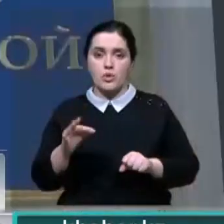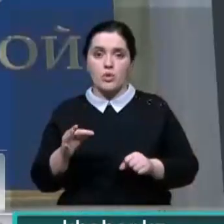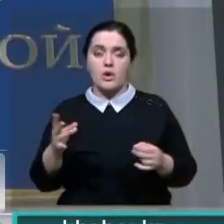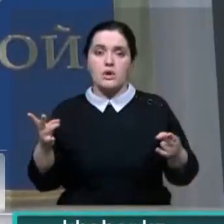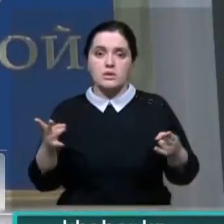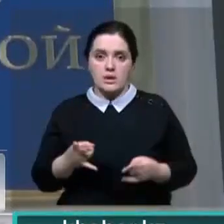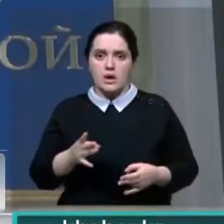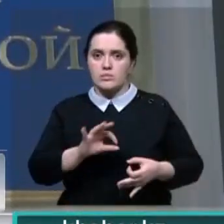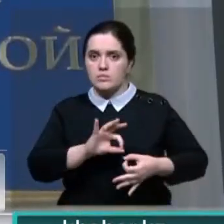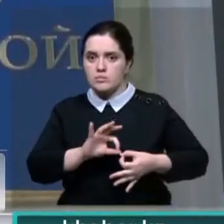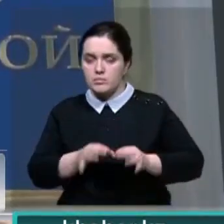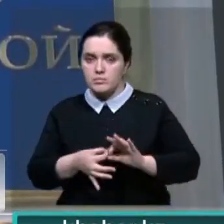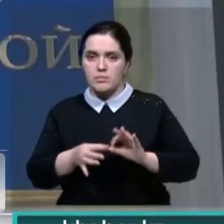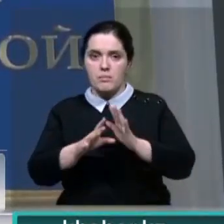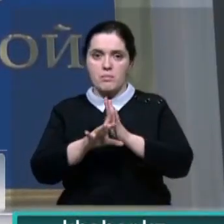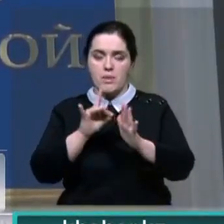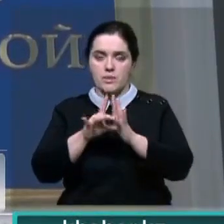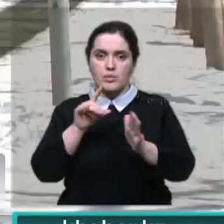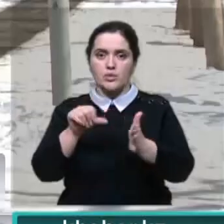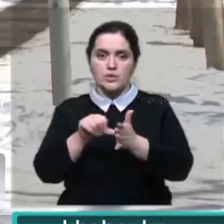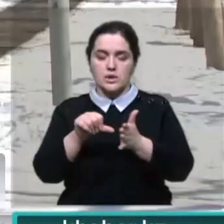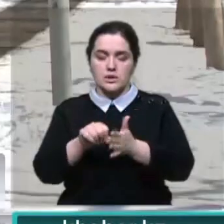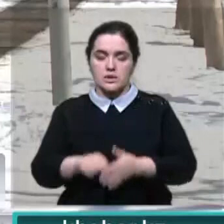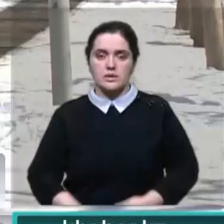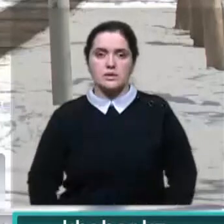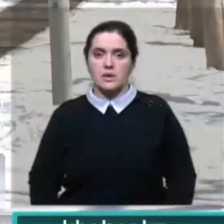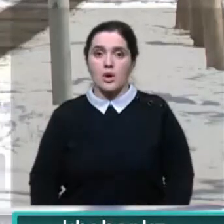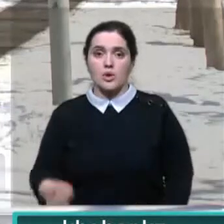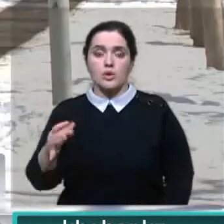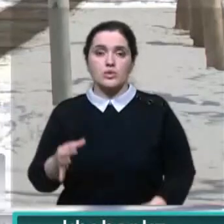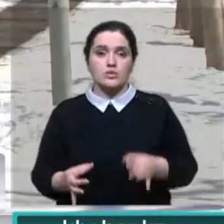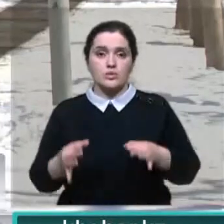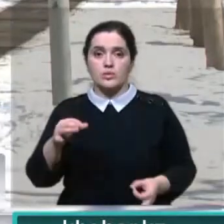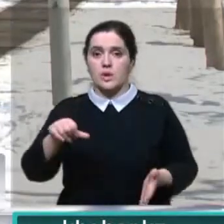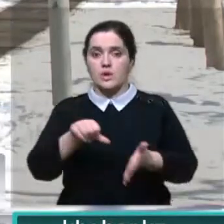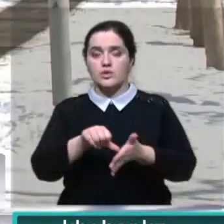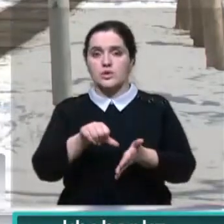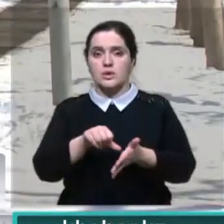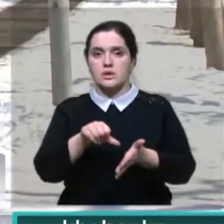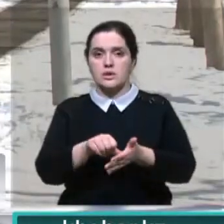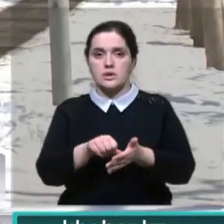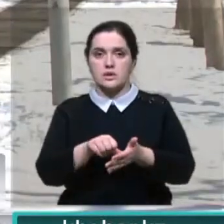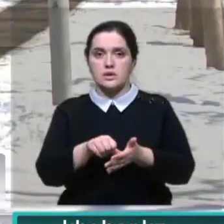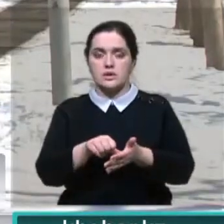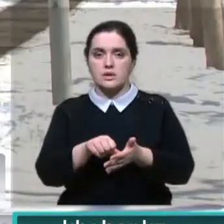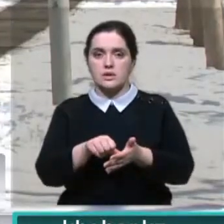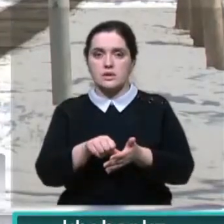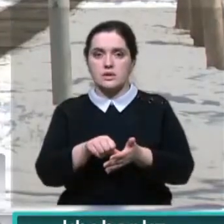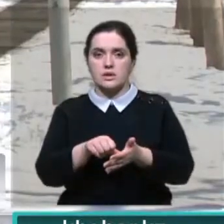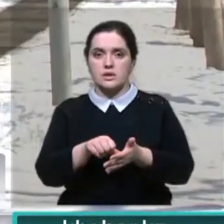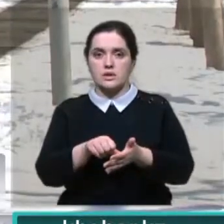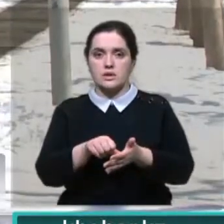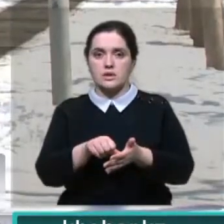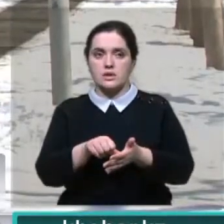необходим скрупулезный подбор кандидатов в присяжные. Суды с участием присяжных – это, в принципе,